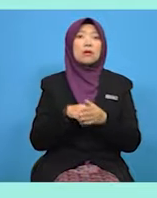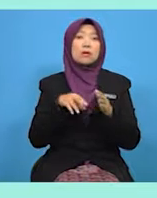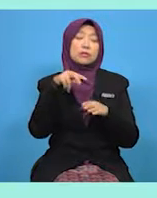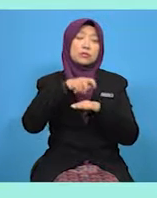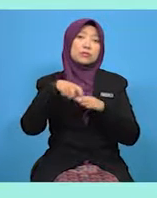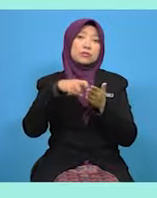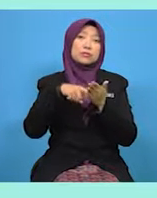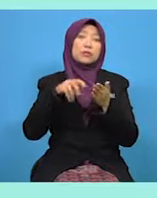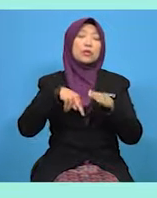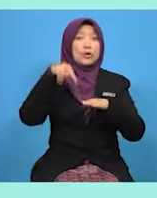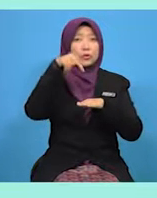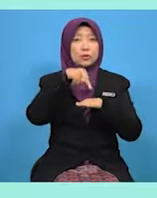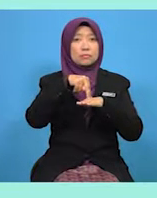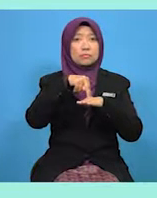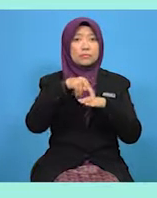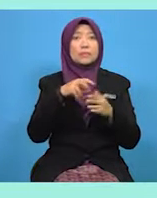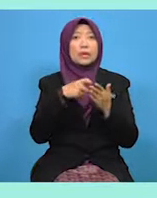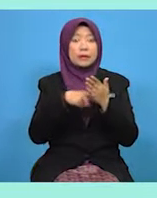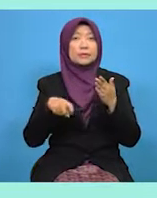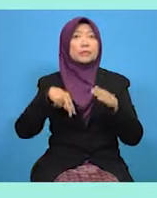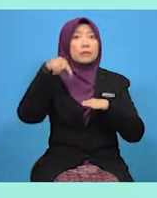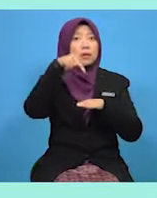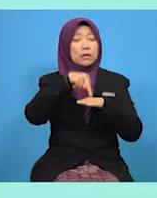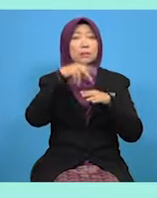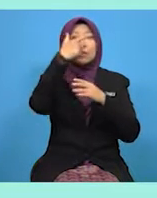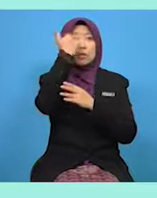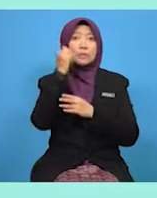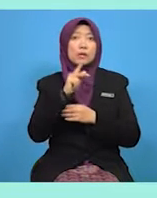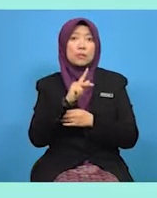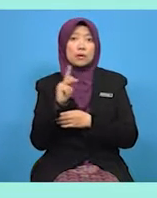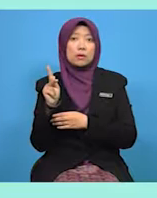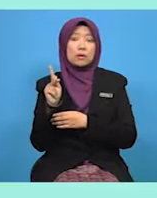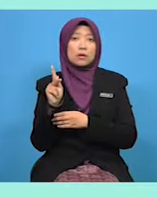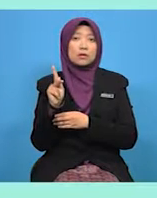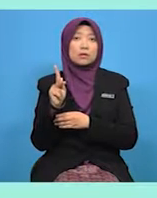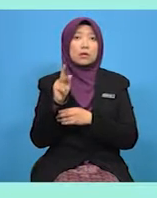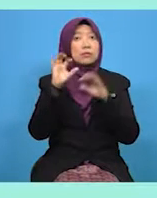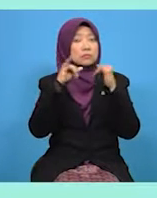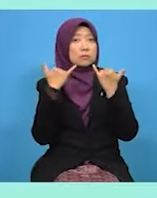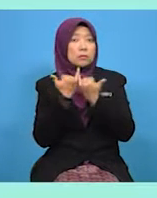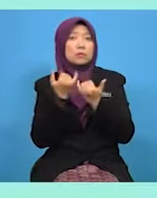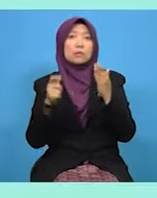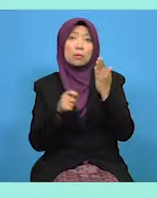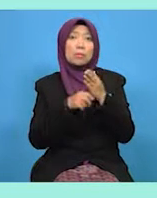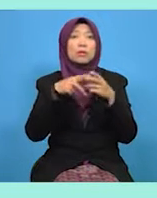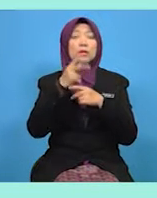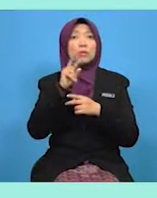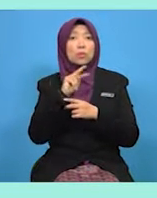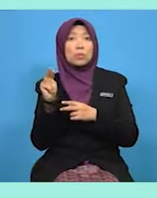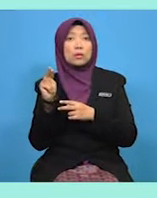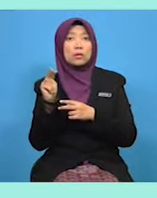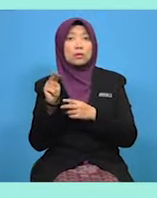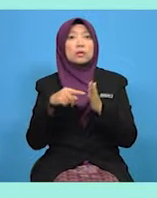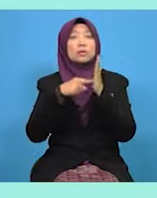naik. Kenaikan harga menyebabkan firma menambah keluaran yang ditunjukkan